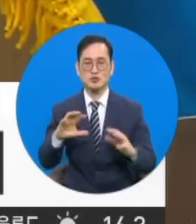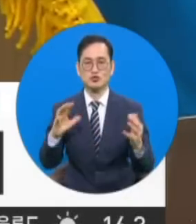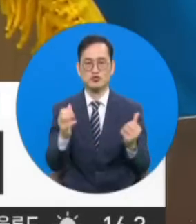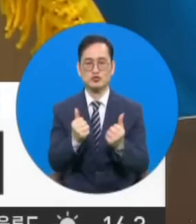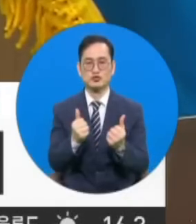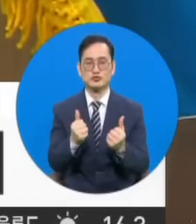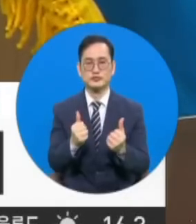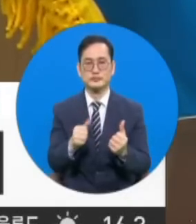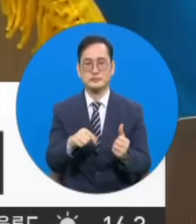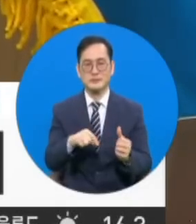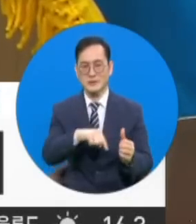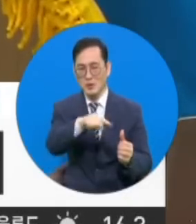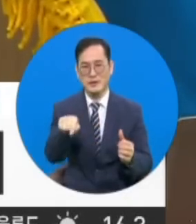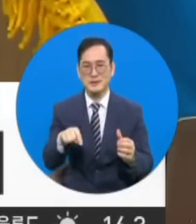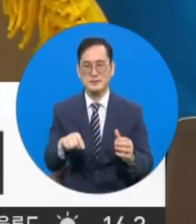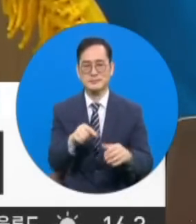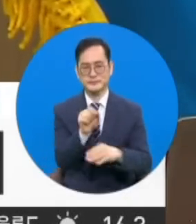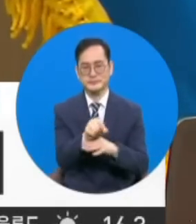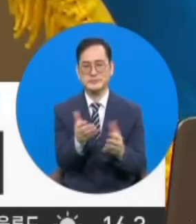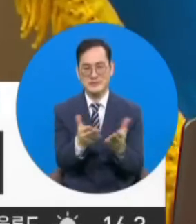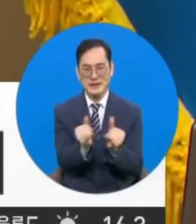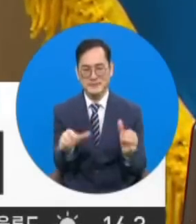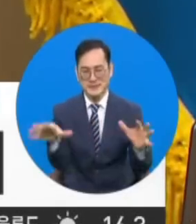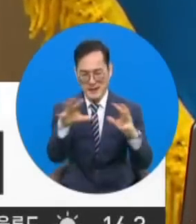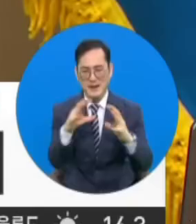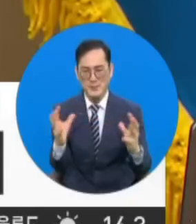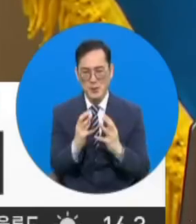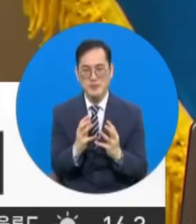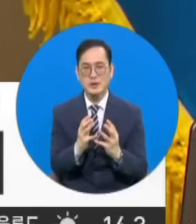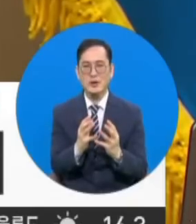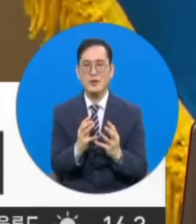모두 발언하고 있는데요 잠시 들어보겠습니다